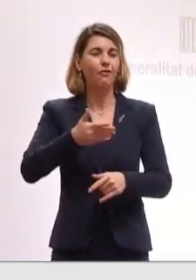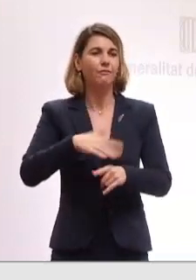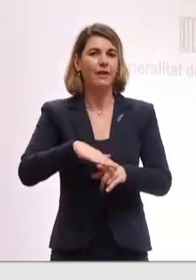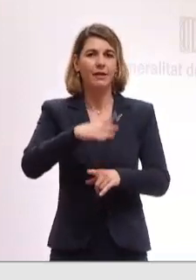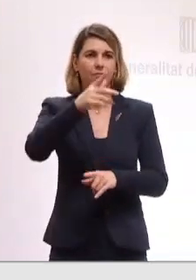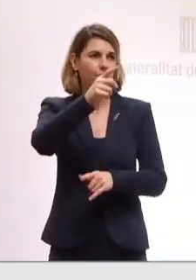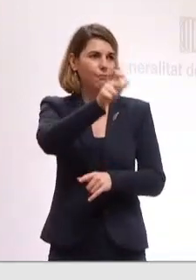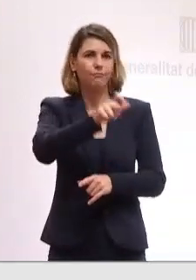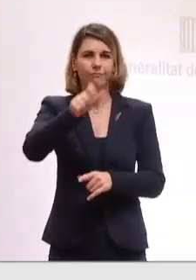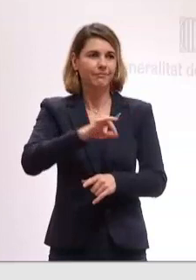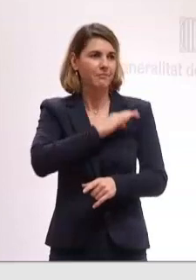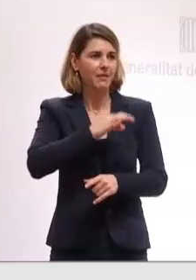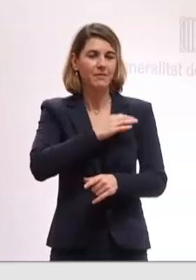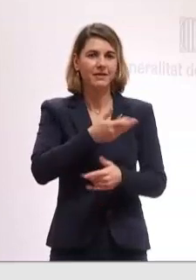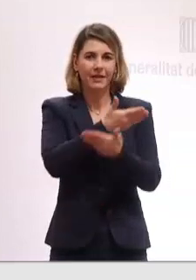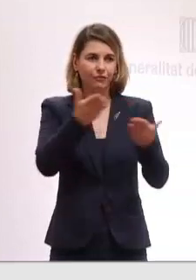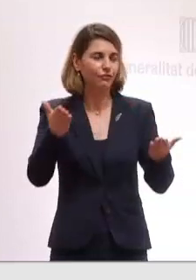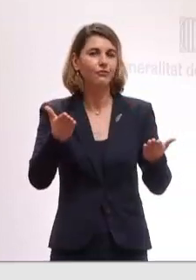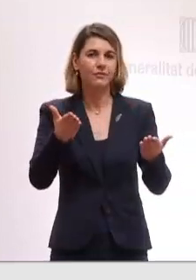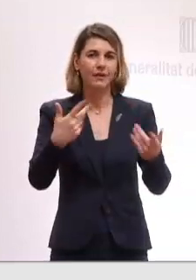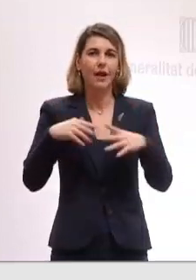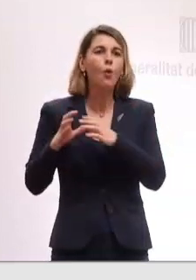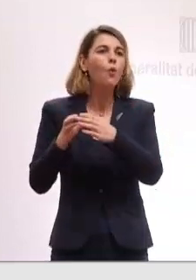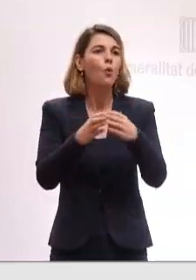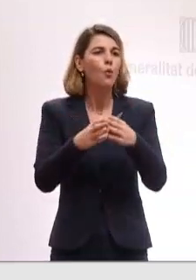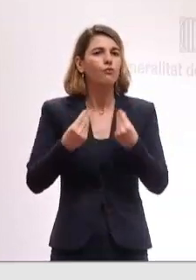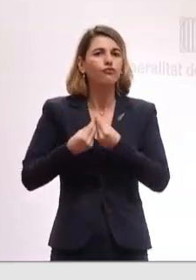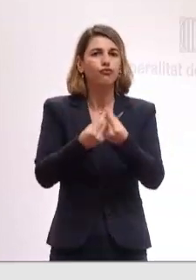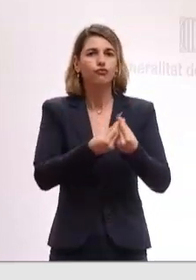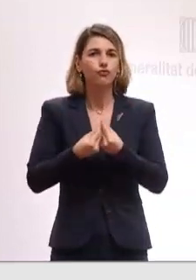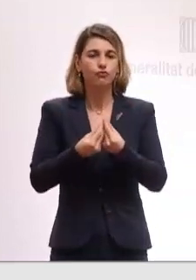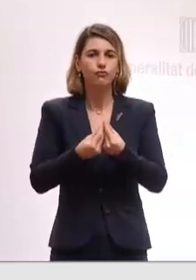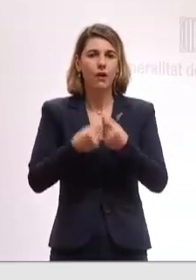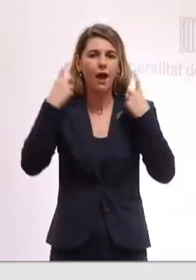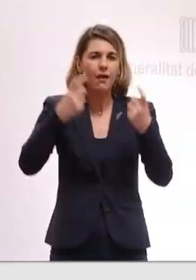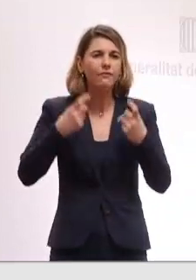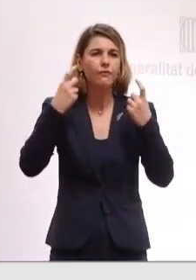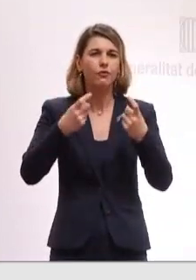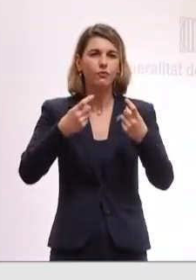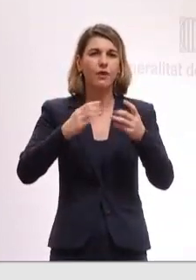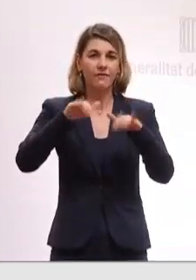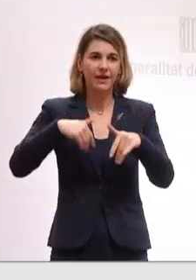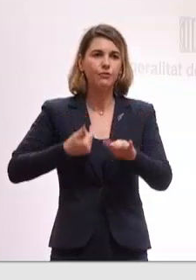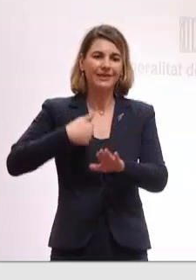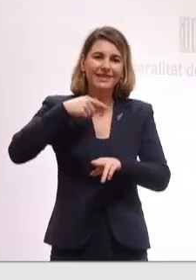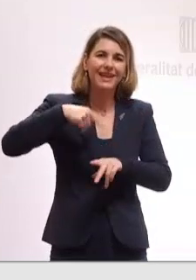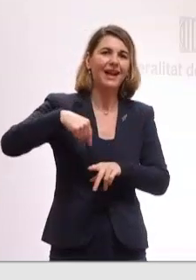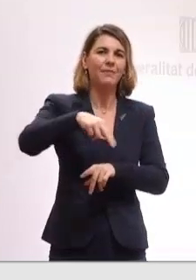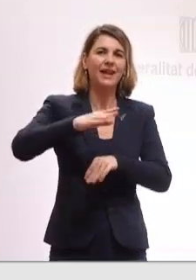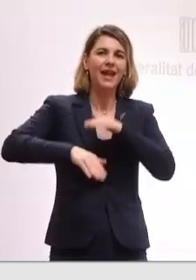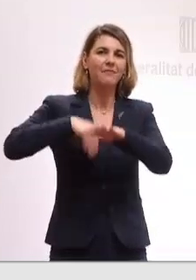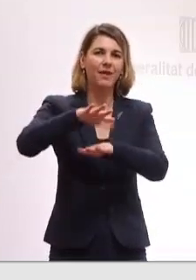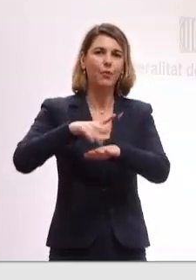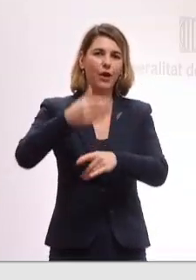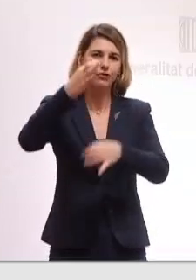de tots els premiats i premiades. És el conjunt de tots aquests esforços els que ens fa caminar cap a una